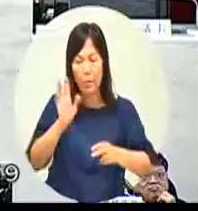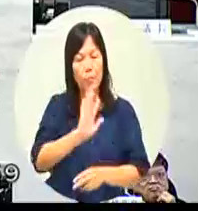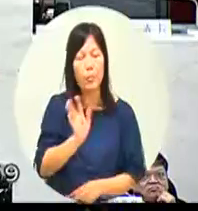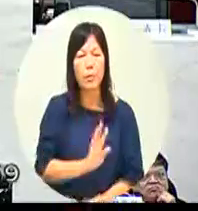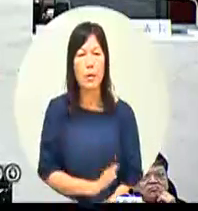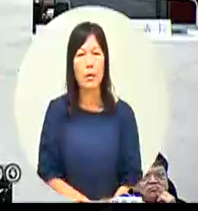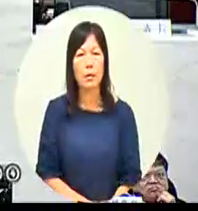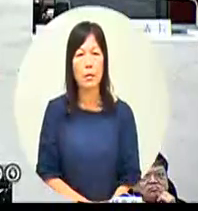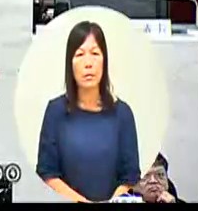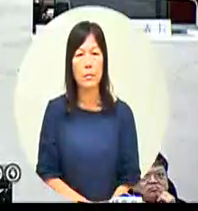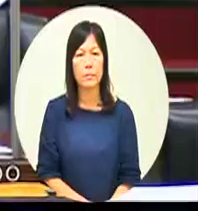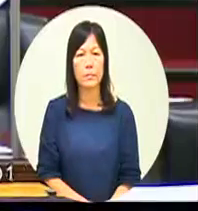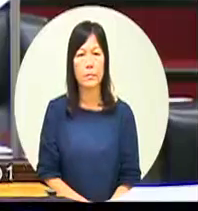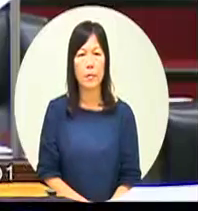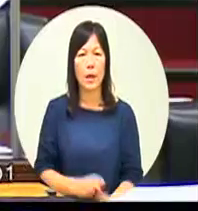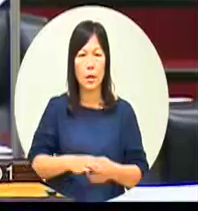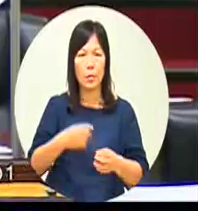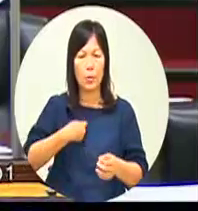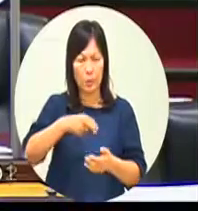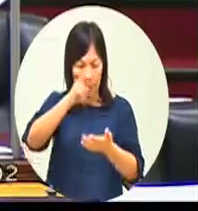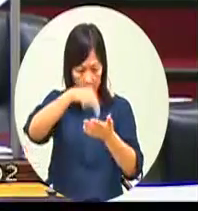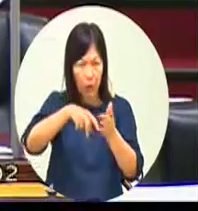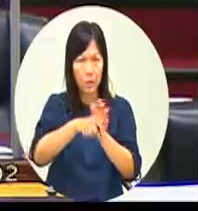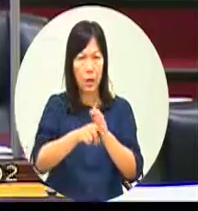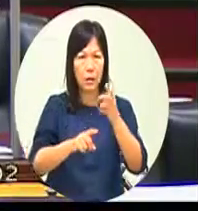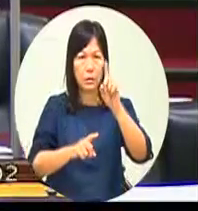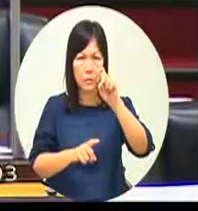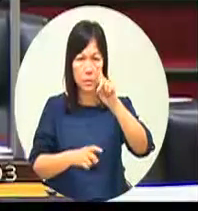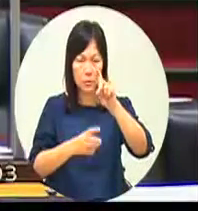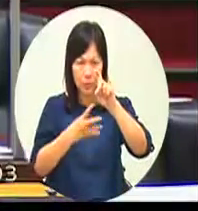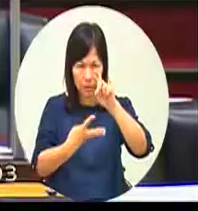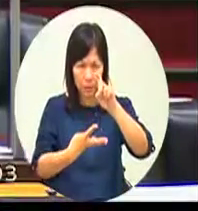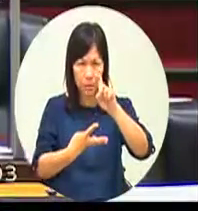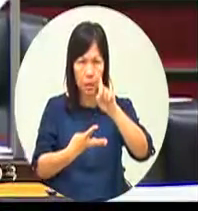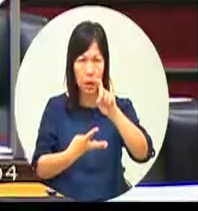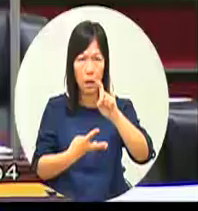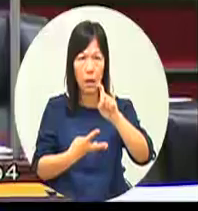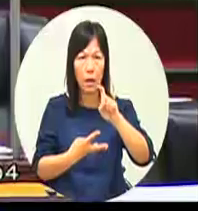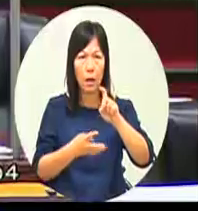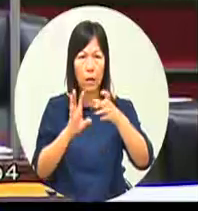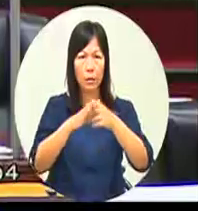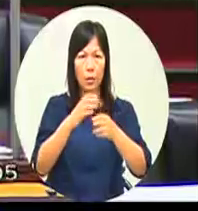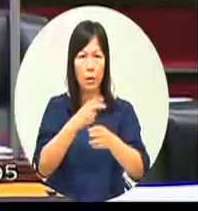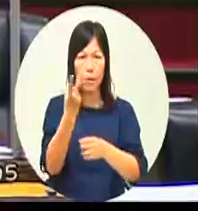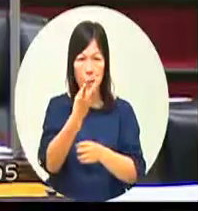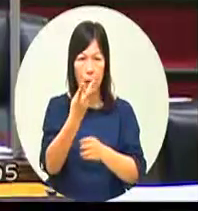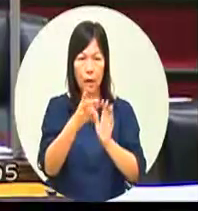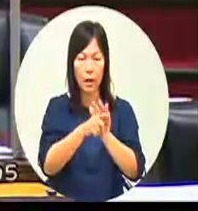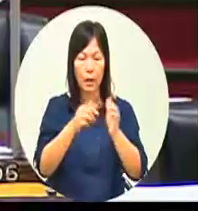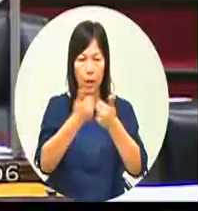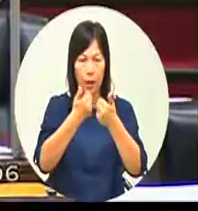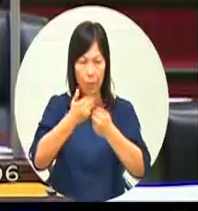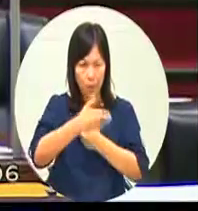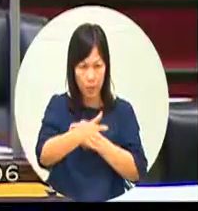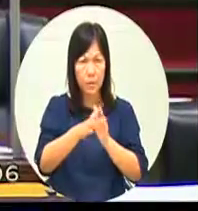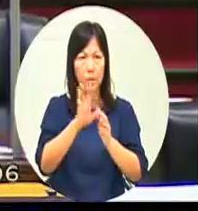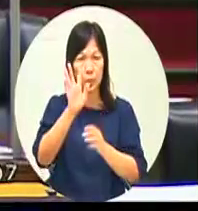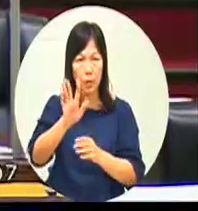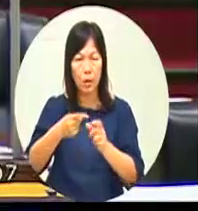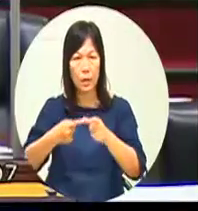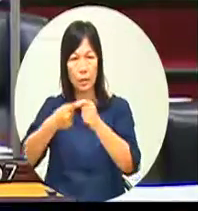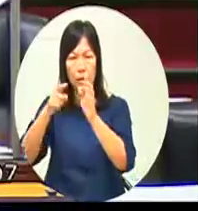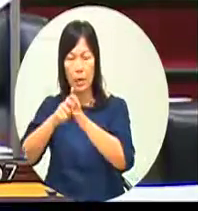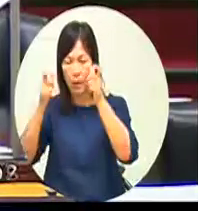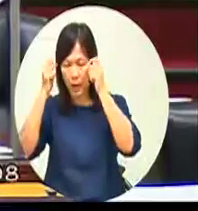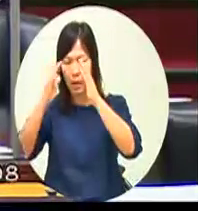长，就是因为我有看到，就11月4日有两个议程嘛，第一个是高雄